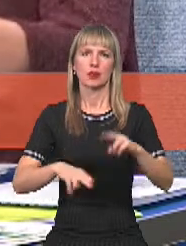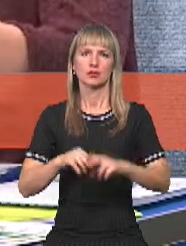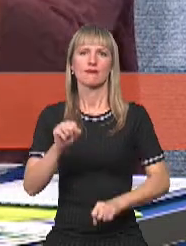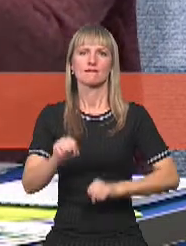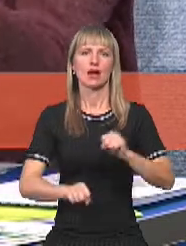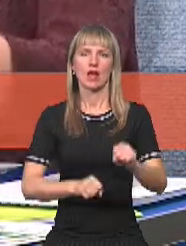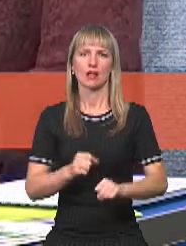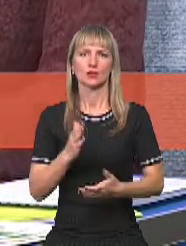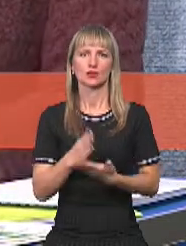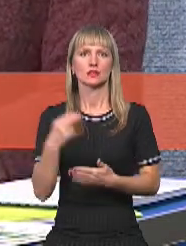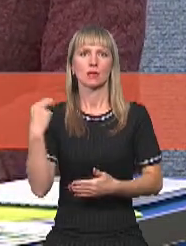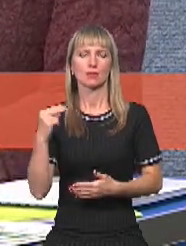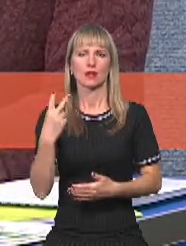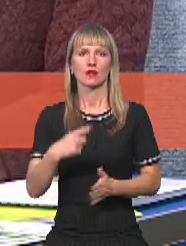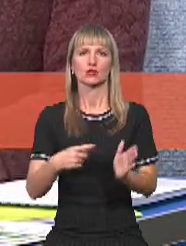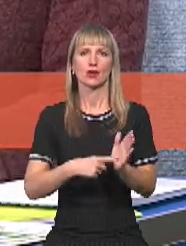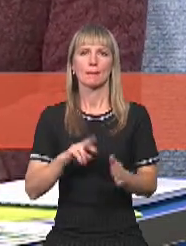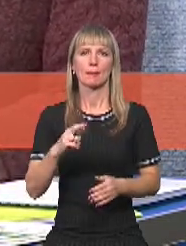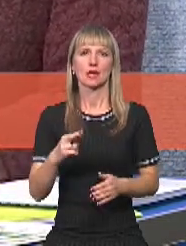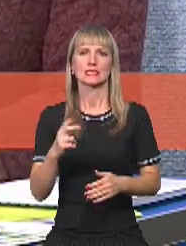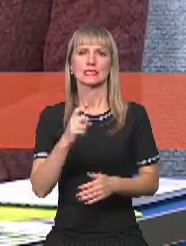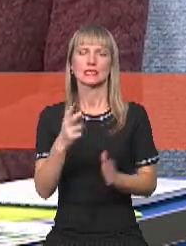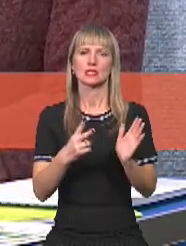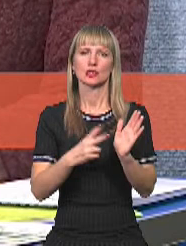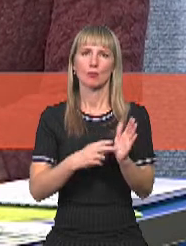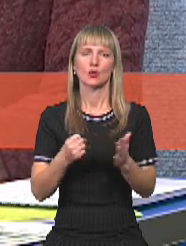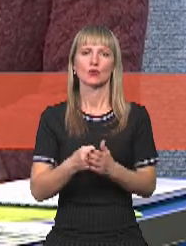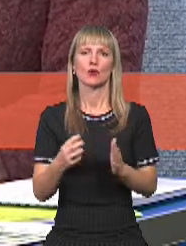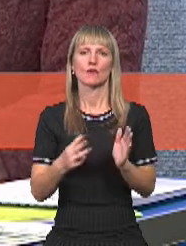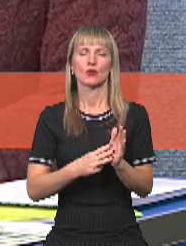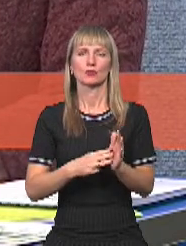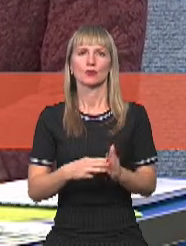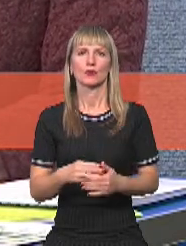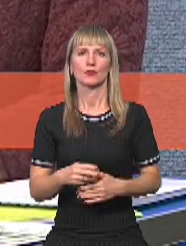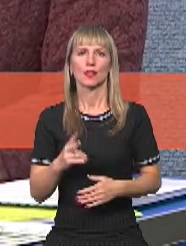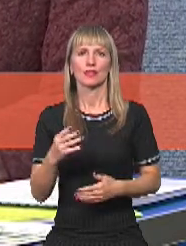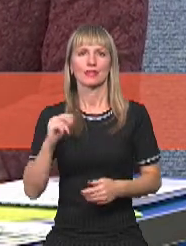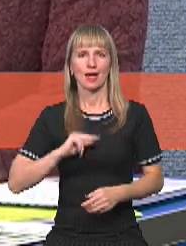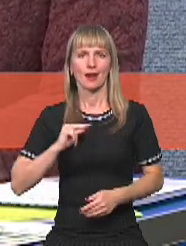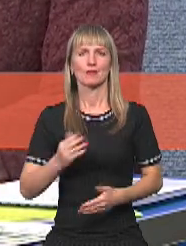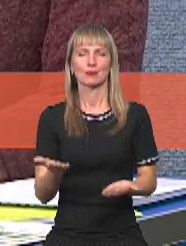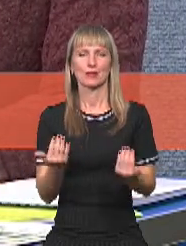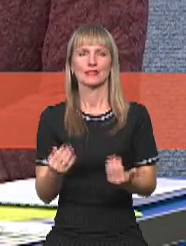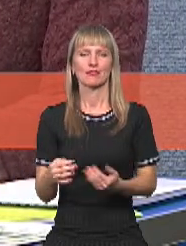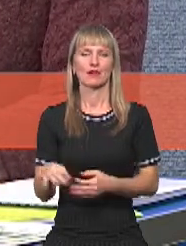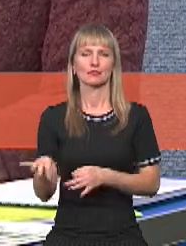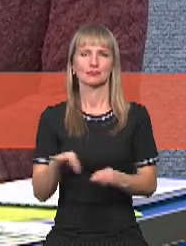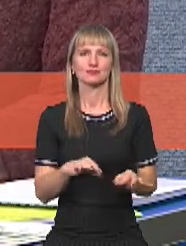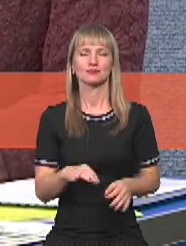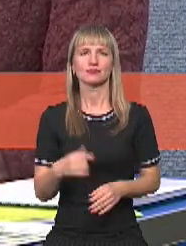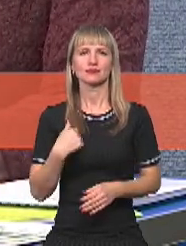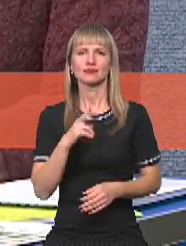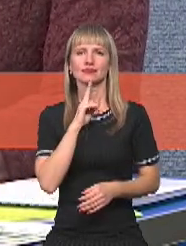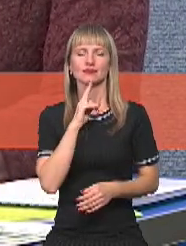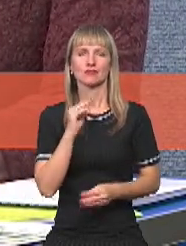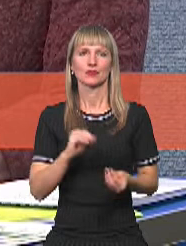Запоріжжі. 26-го в п'ятницю з 7 до 8:30 велосипедом на роботу. А також я веганка, і я хочу обратити внимание на